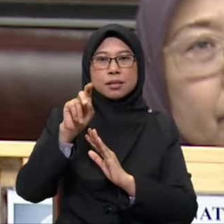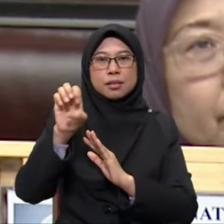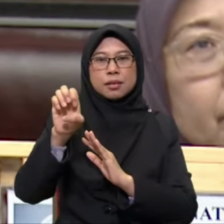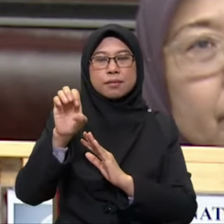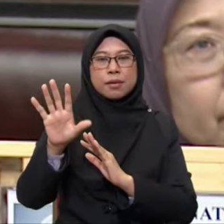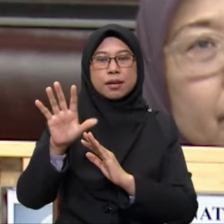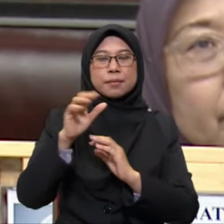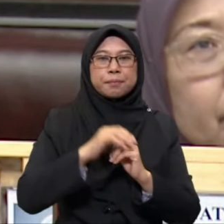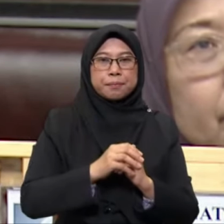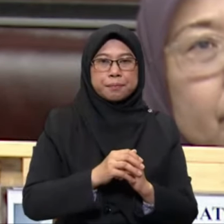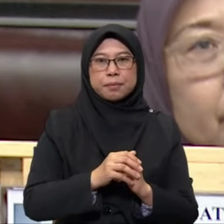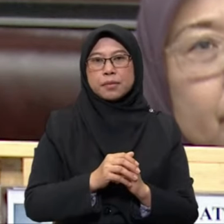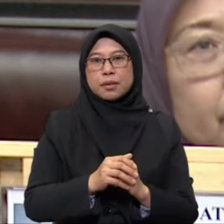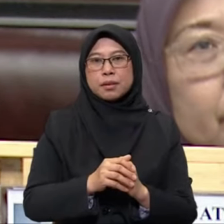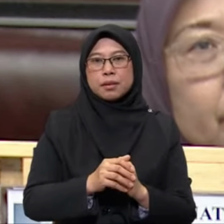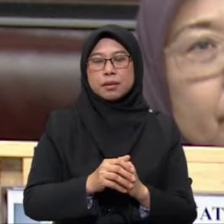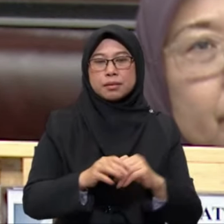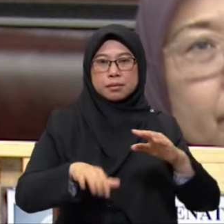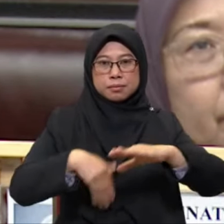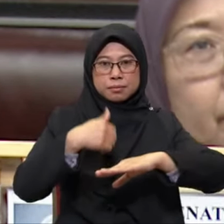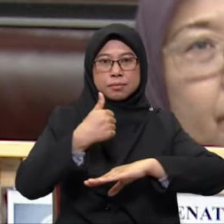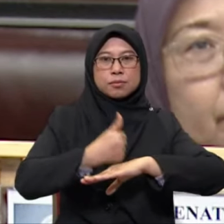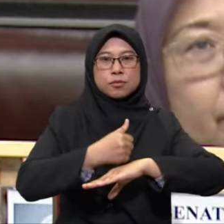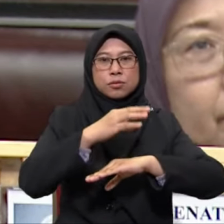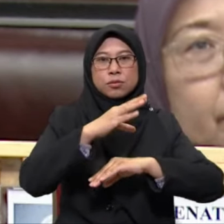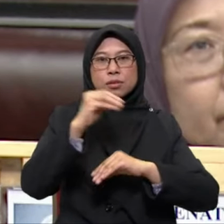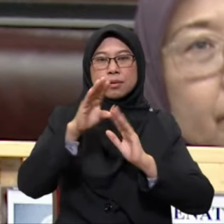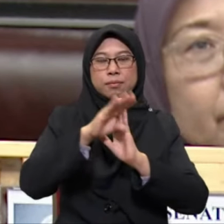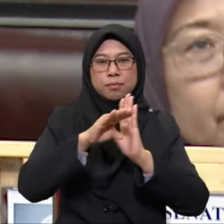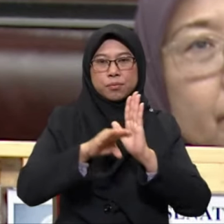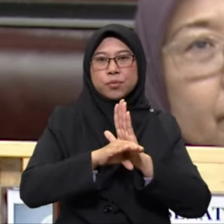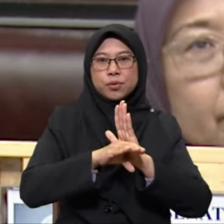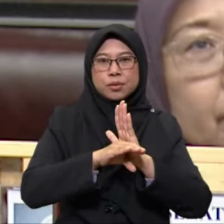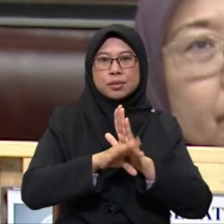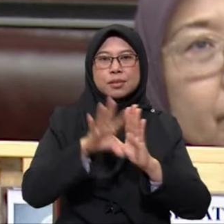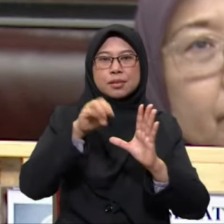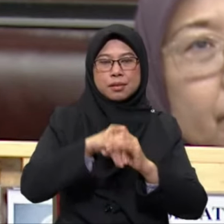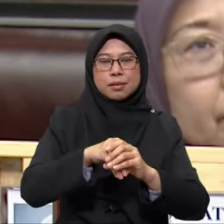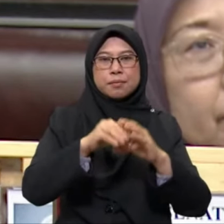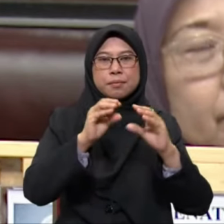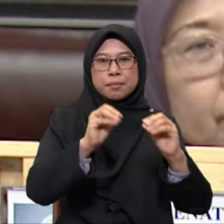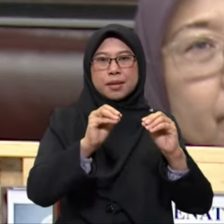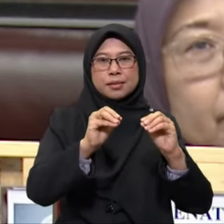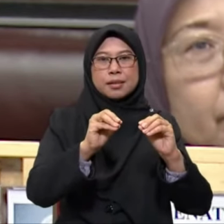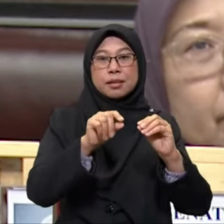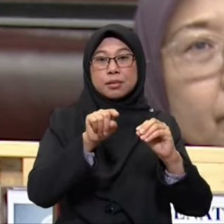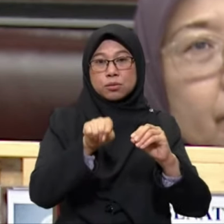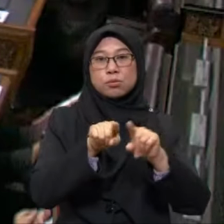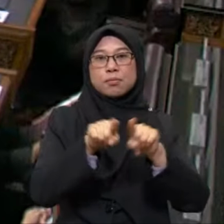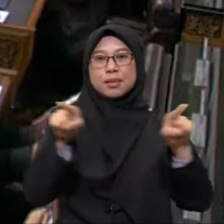asasnya tempat penubuhan dan modul yang digunakan dalam pengajaran. Terima kasih.